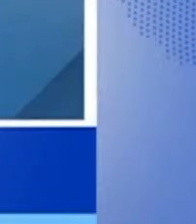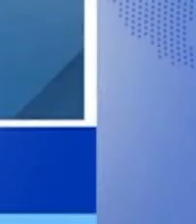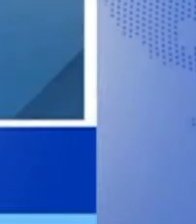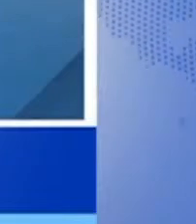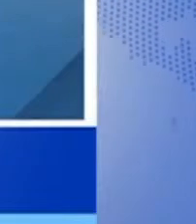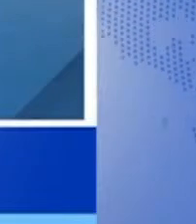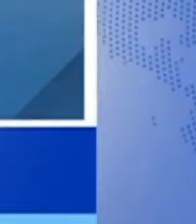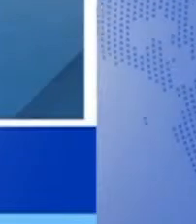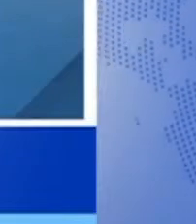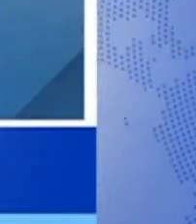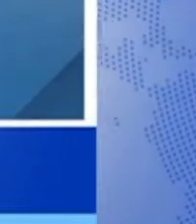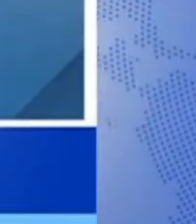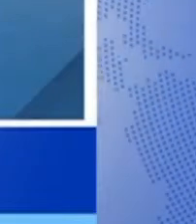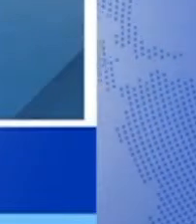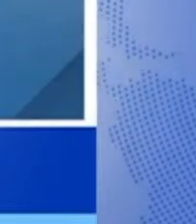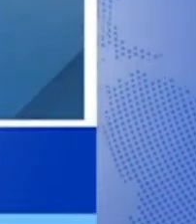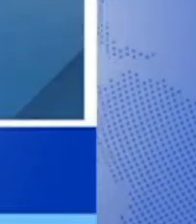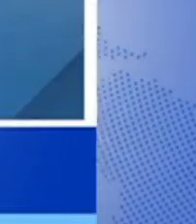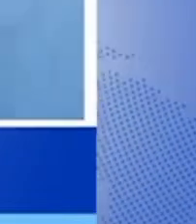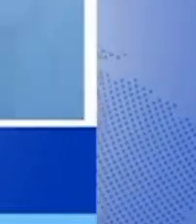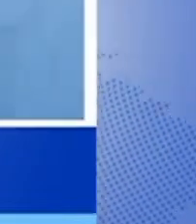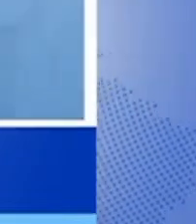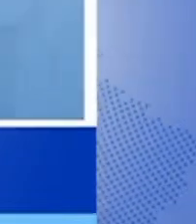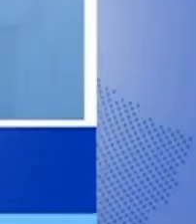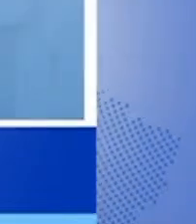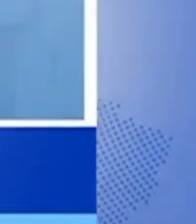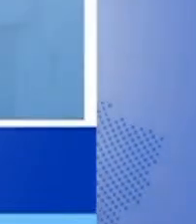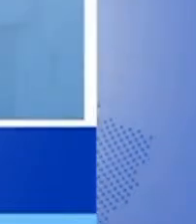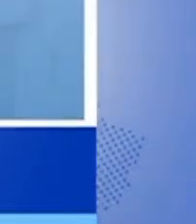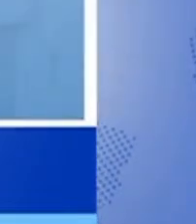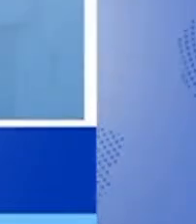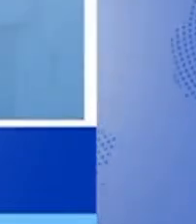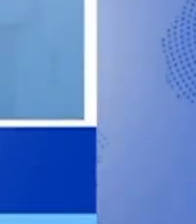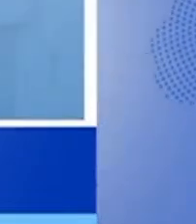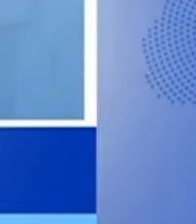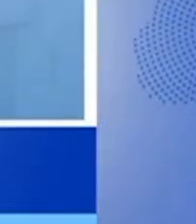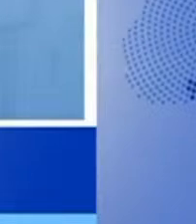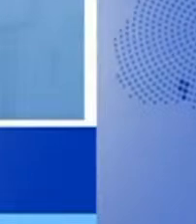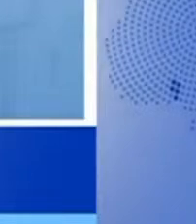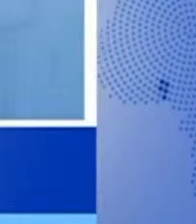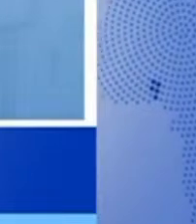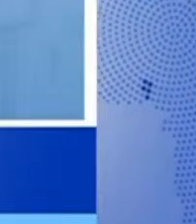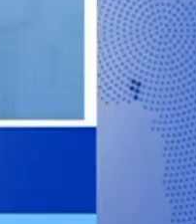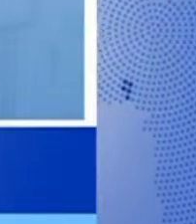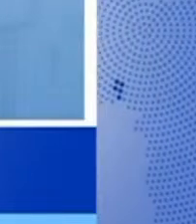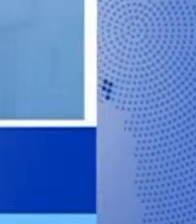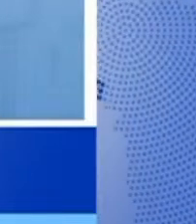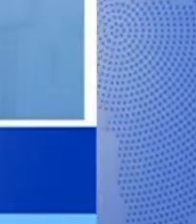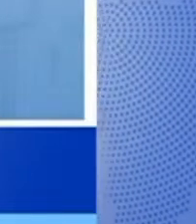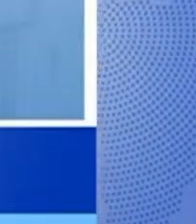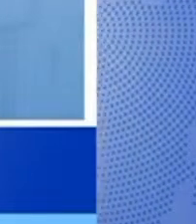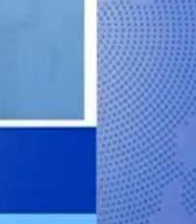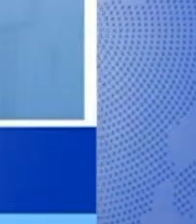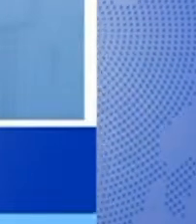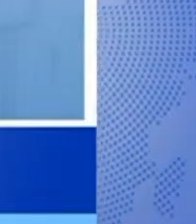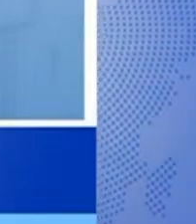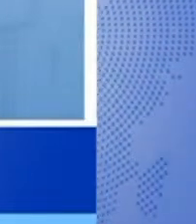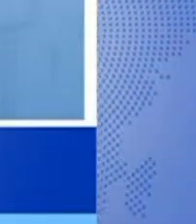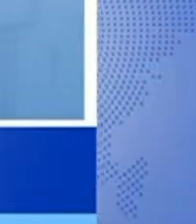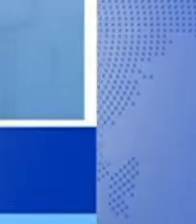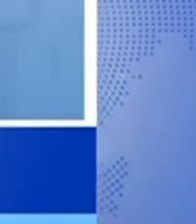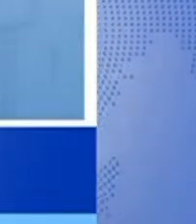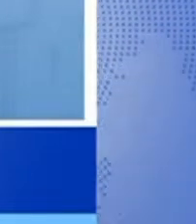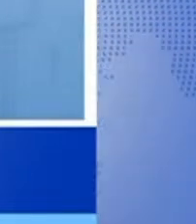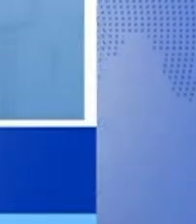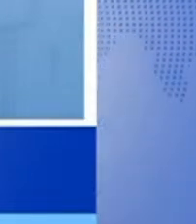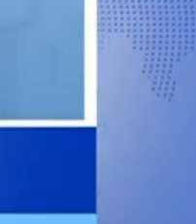de Dassa, bientôt des contrôles routiers intensifiés par la police républicaine, ainsi en a décidé le Conseil des ministres au cours de sa